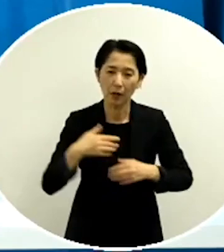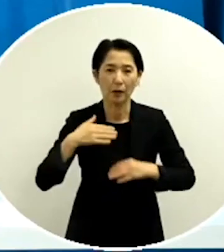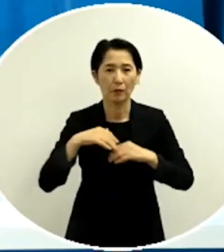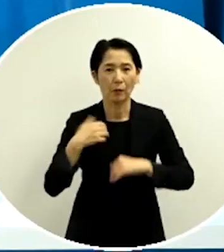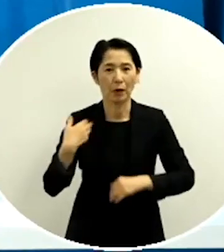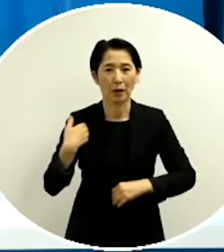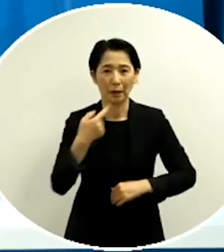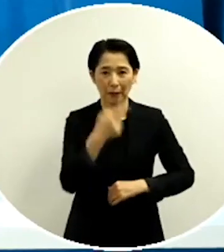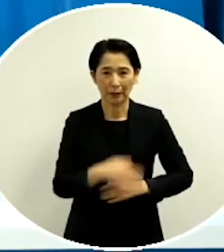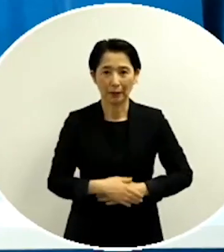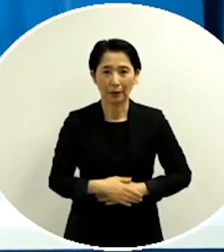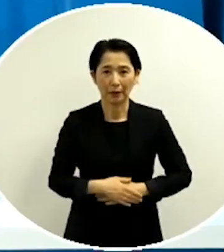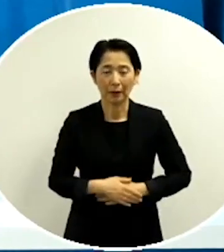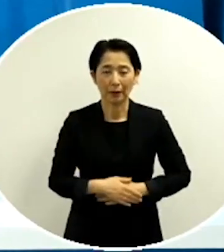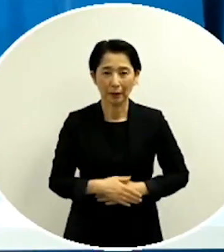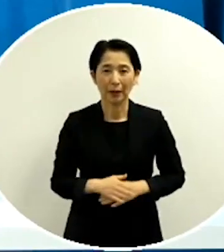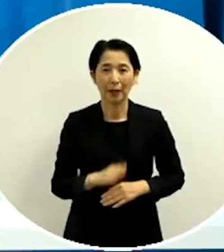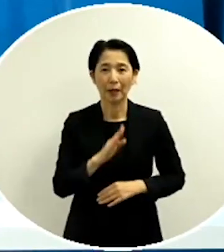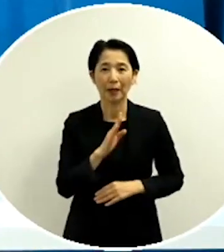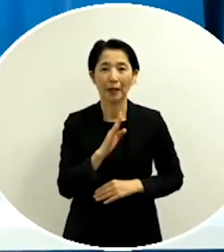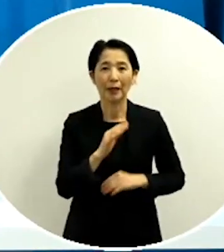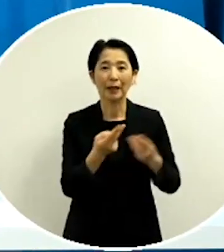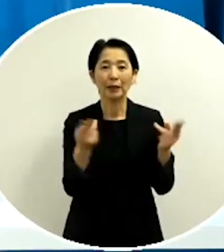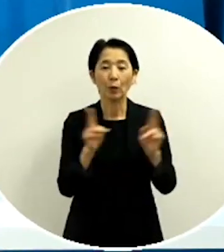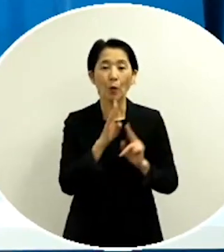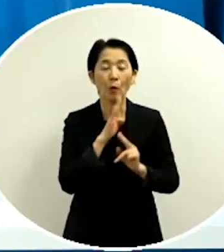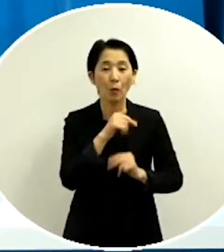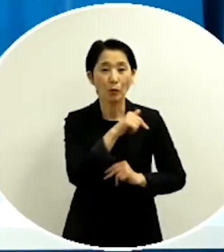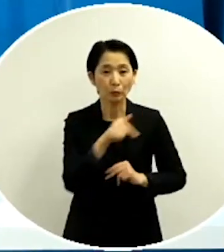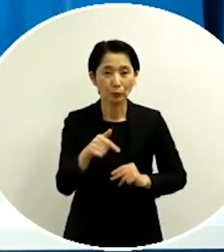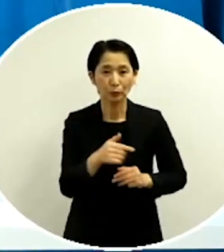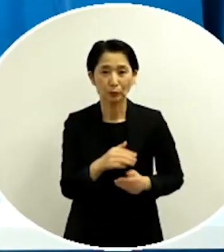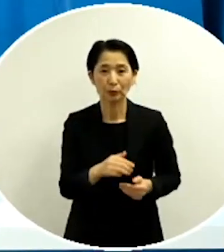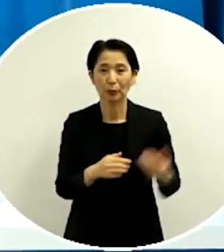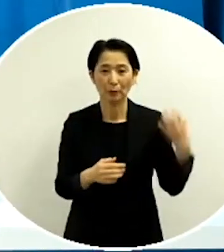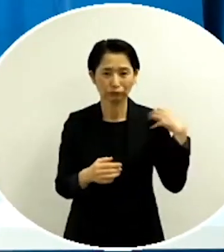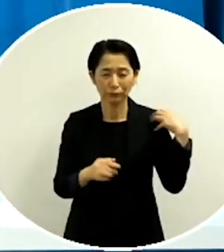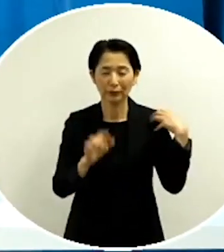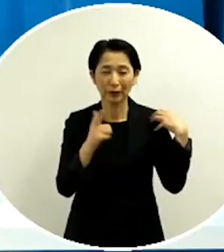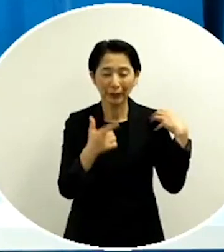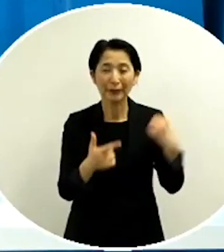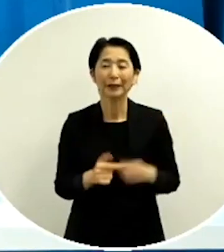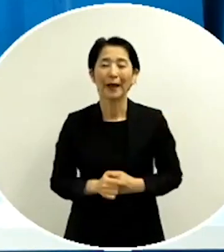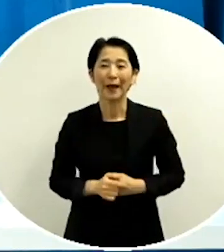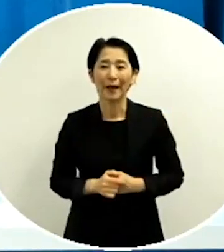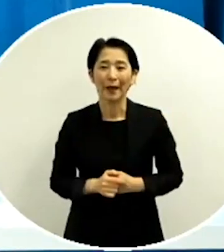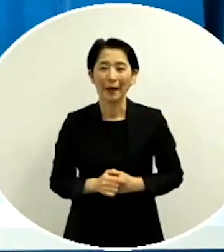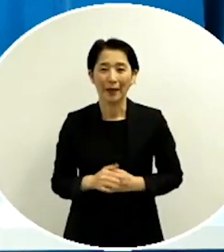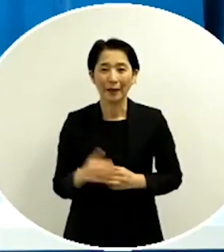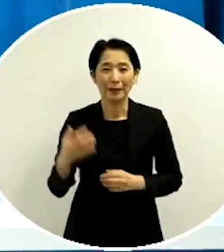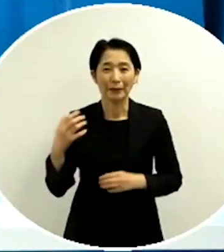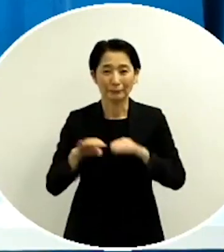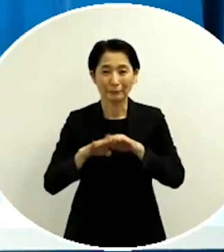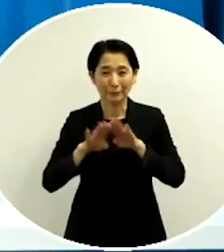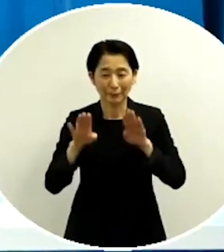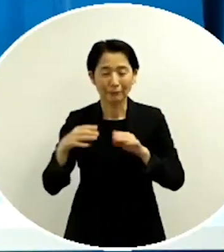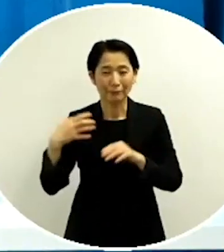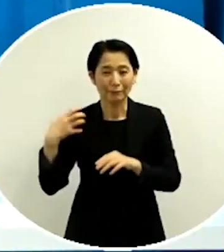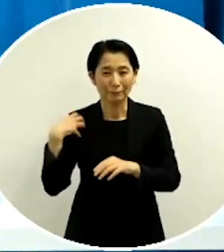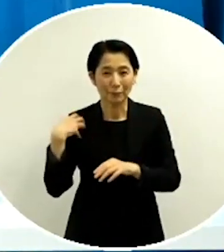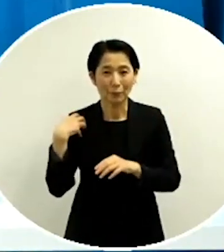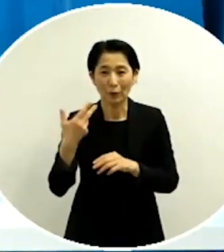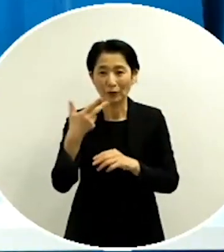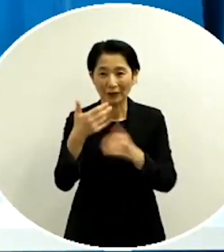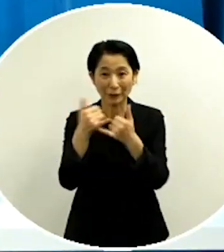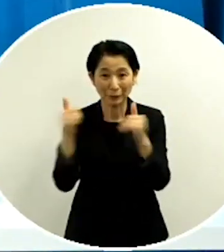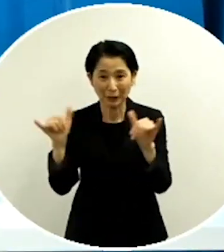できればやっぱりそうですね党本部が主催するってよりもやっぱりできる限り主催するのも市民という形